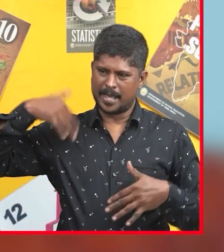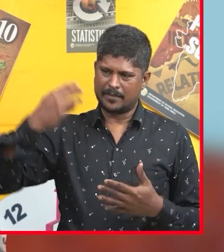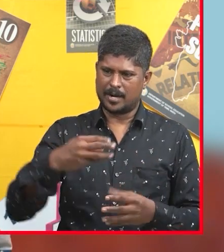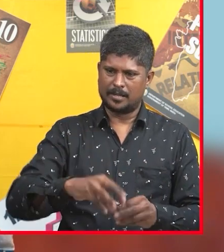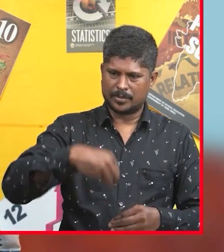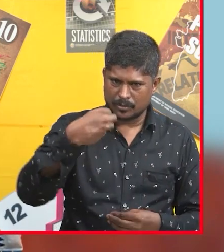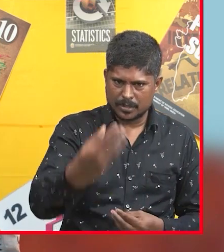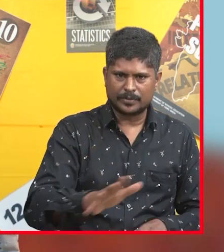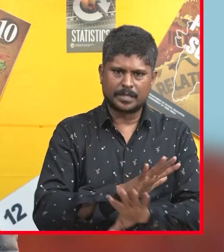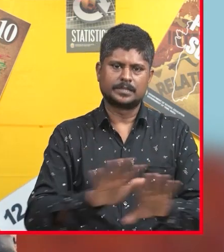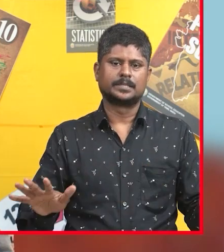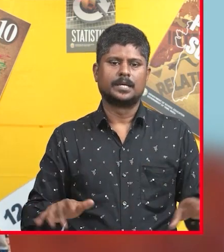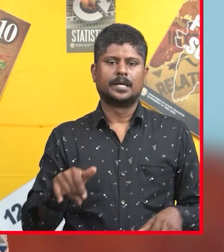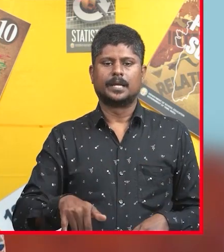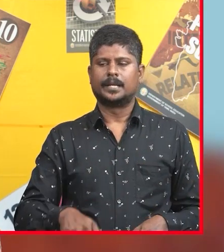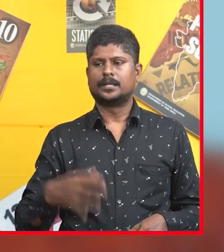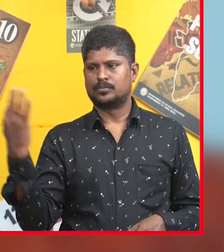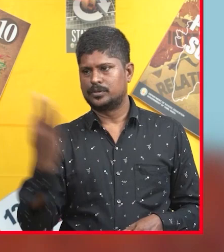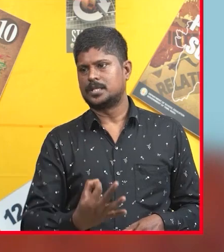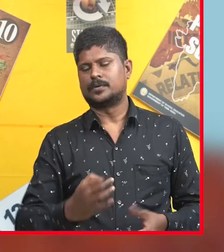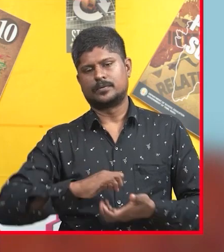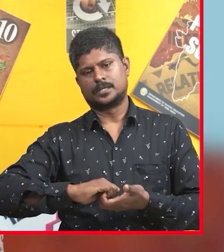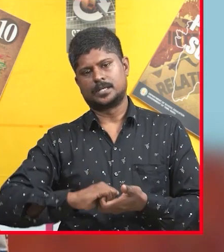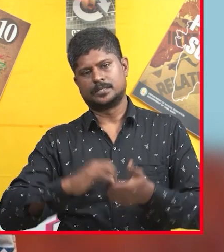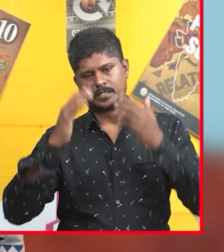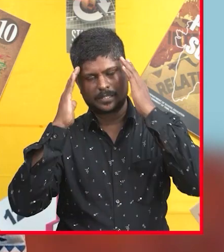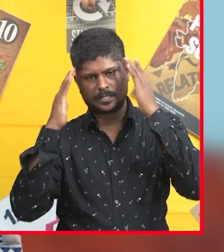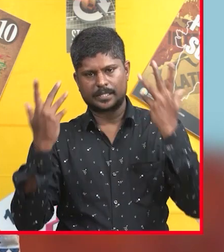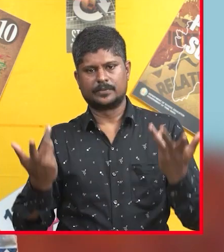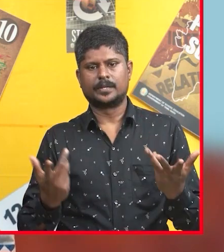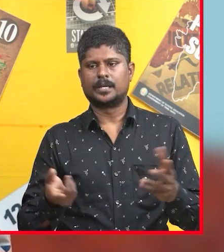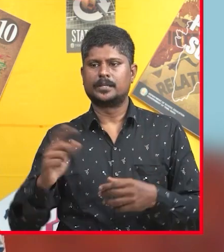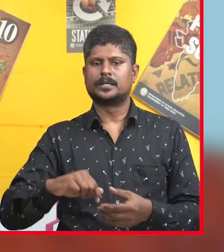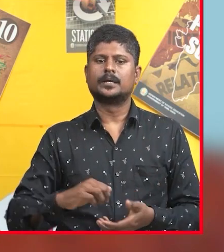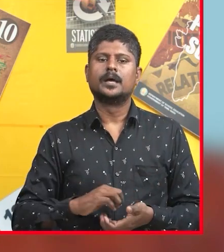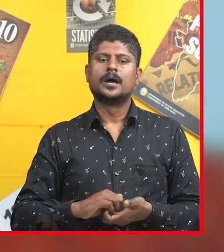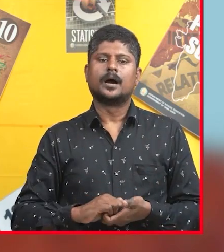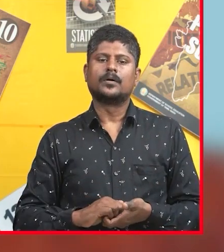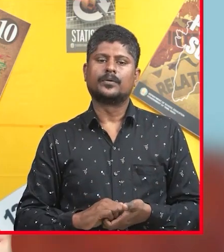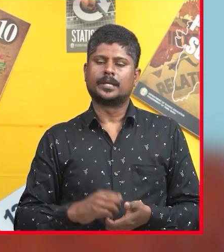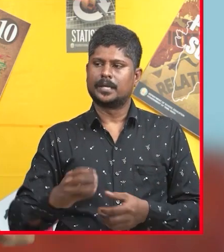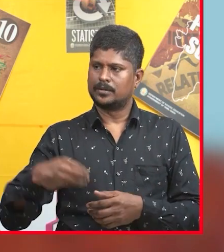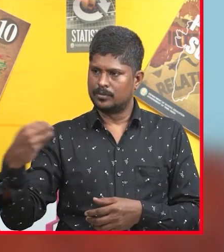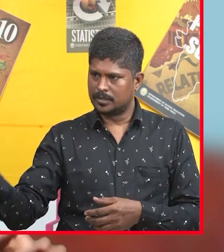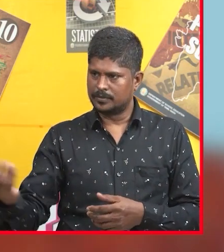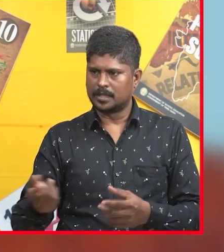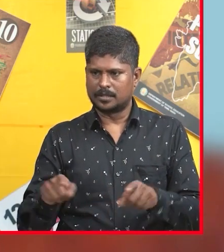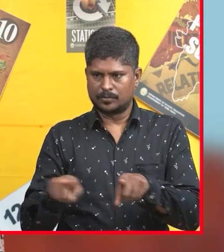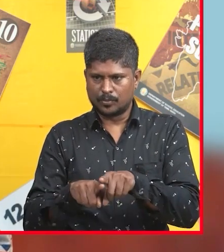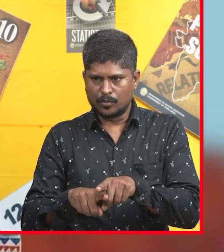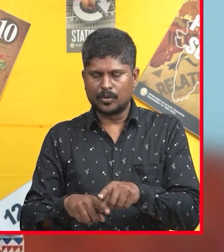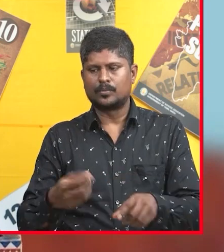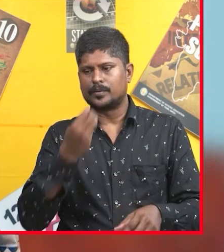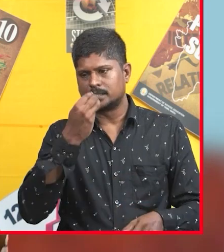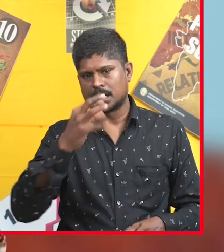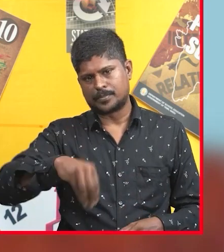வச்சுட்டான் தலைவன். இன்னைக்கு வரக்கூடிய விருந்தினரை காக்கணுங்கிறதுனால சீரியாலை பணையம் வைத்து அதன் மூலமா கிடைத்த